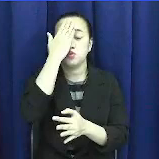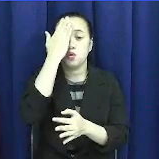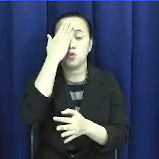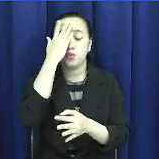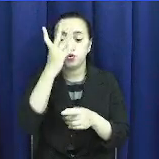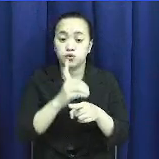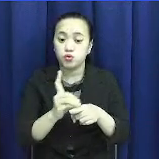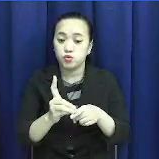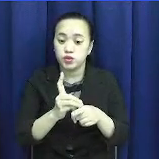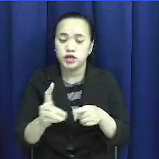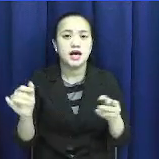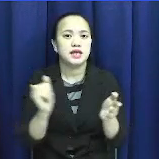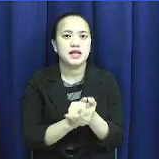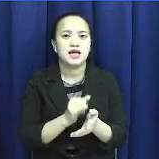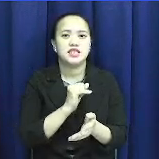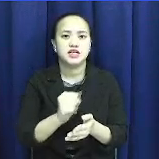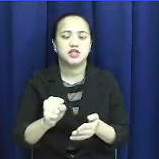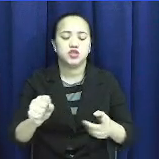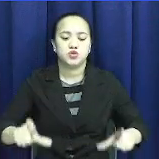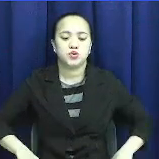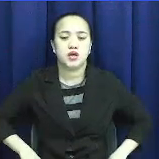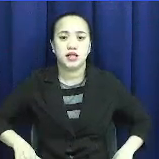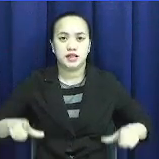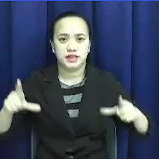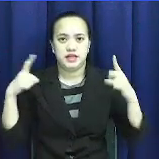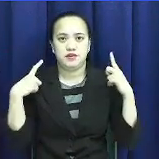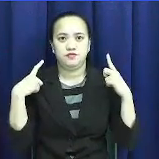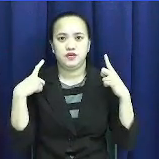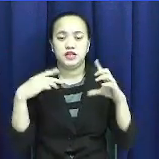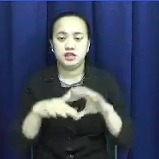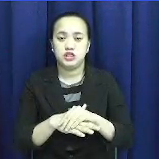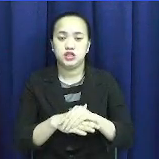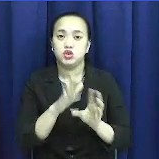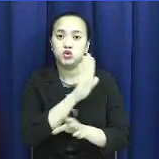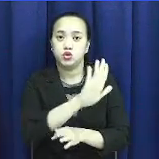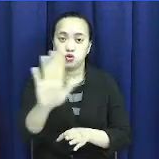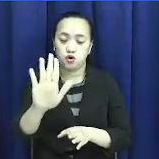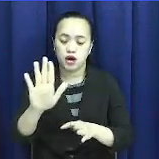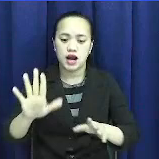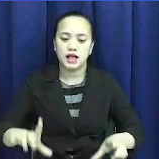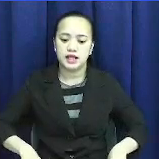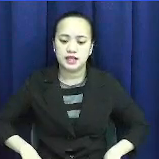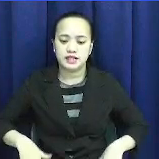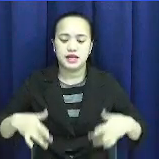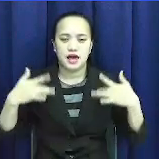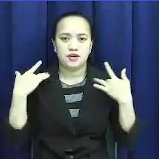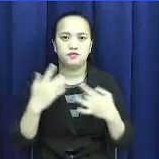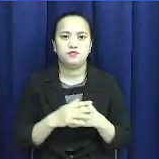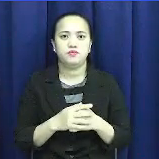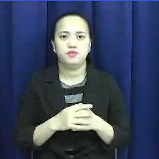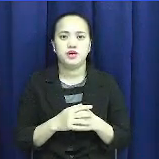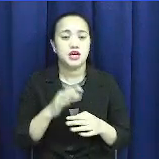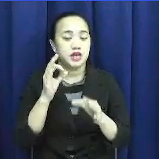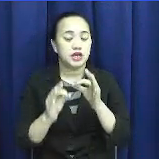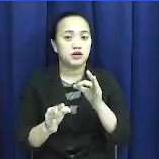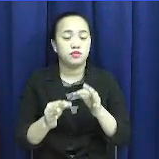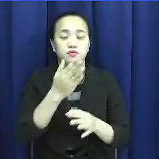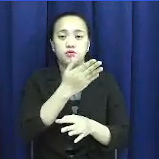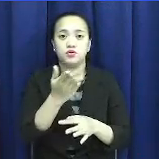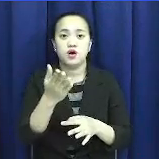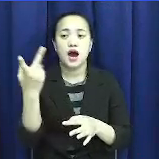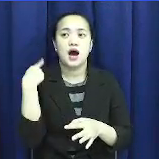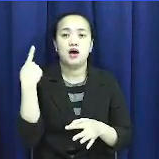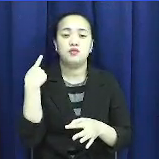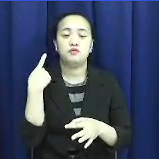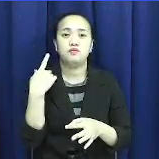ng iyong pamumuhay. Pag mali ang iyong doktrina, mali ang iyong pinaniniwalaan, mali rin